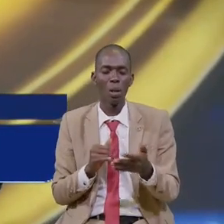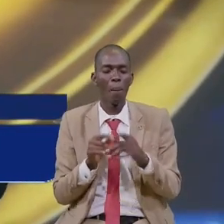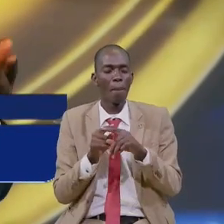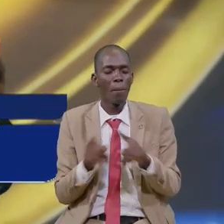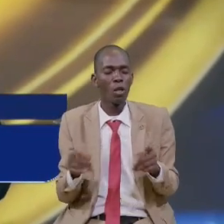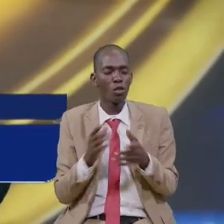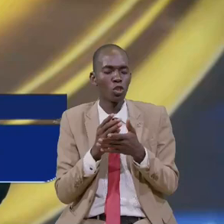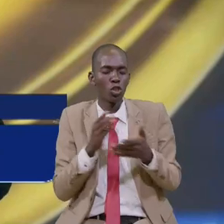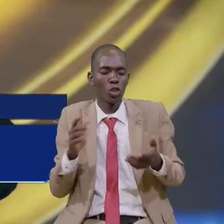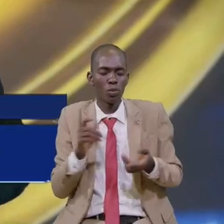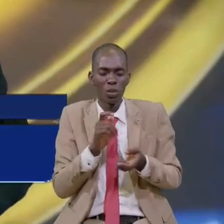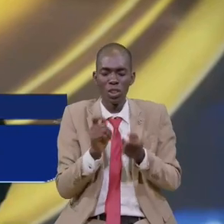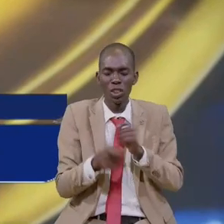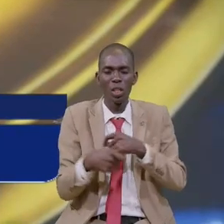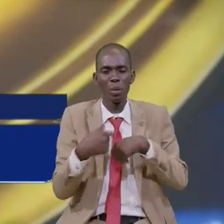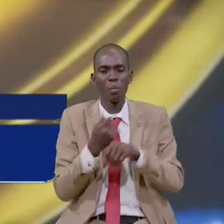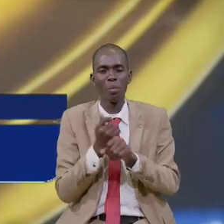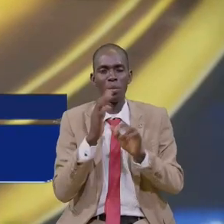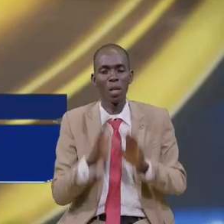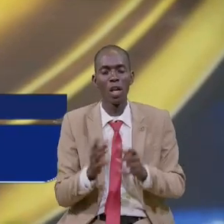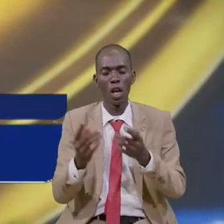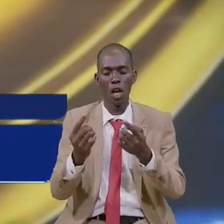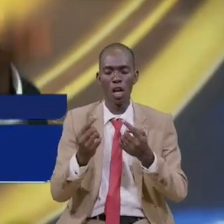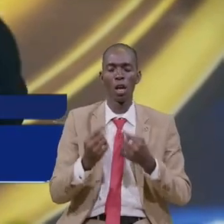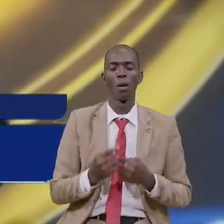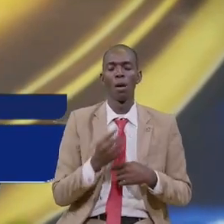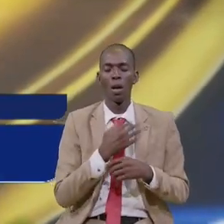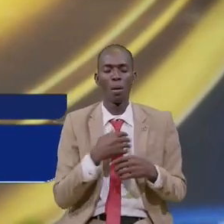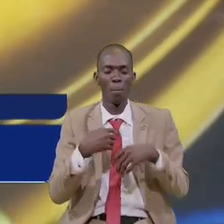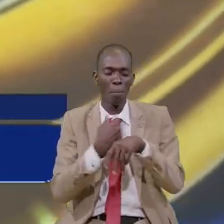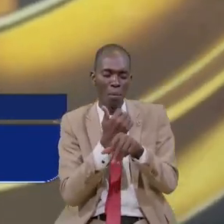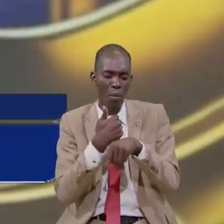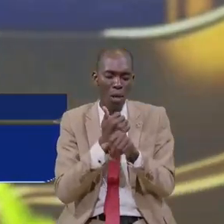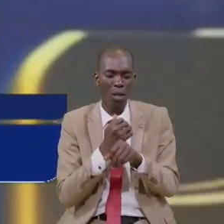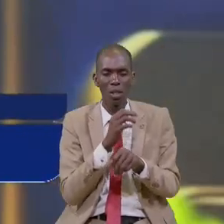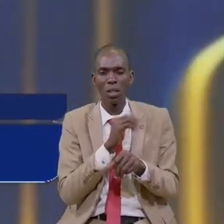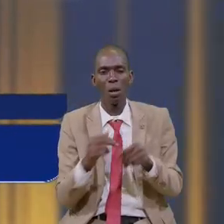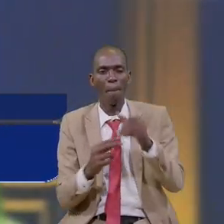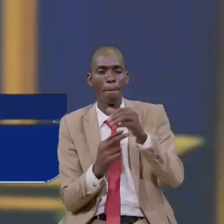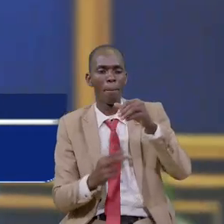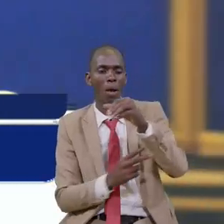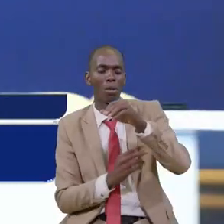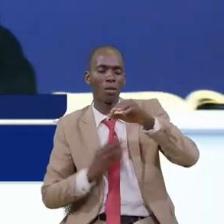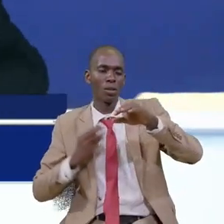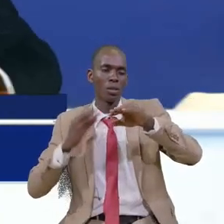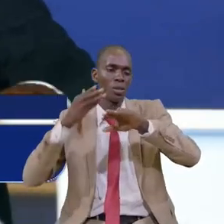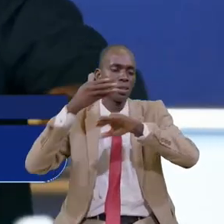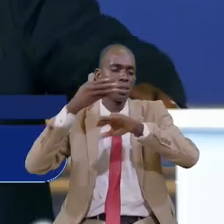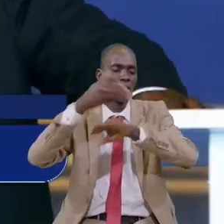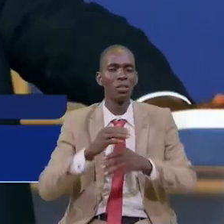certains artisans du changement étaient venus et ont étalé un pont dessus. Ensuite,